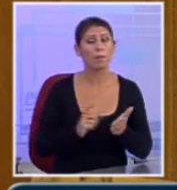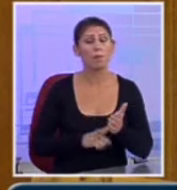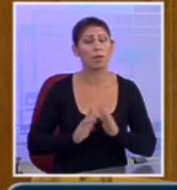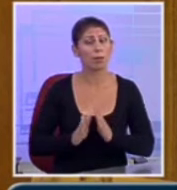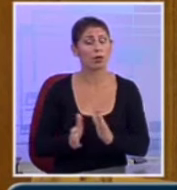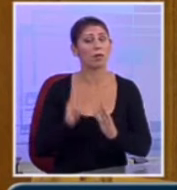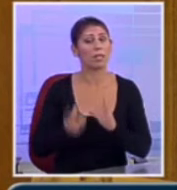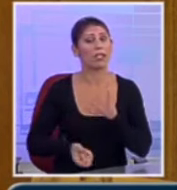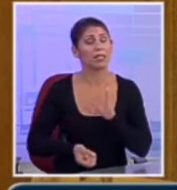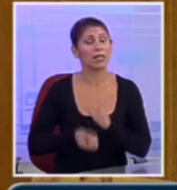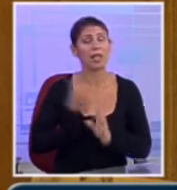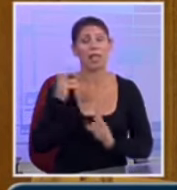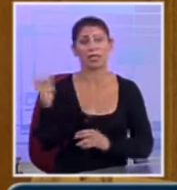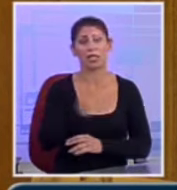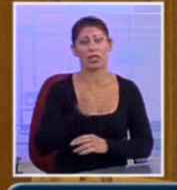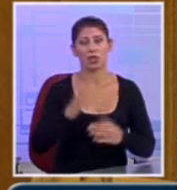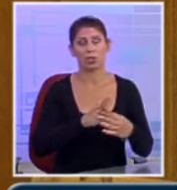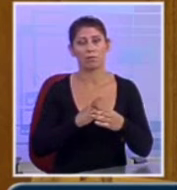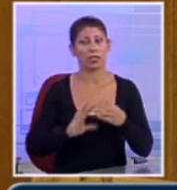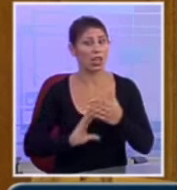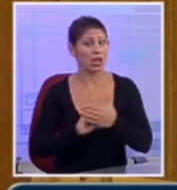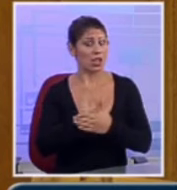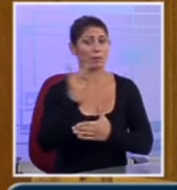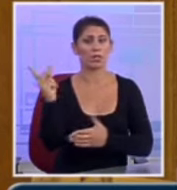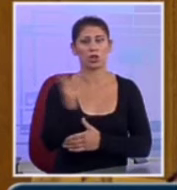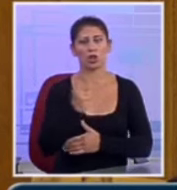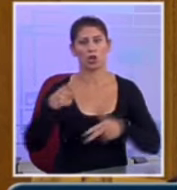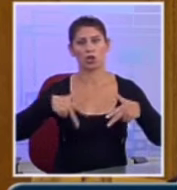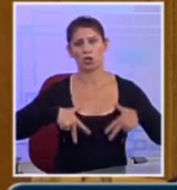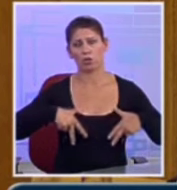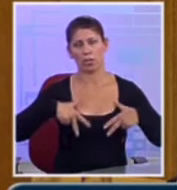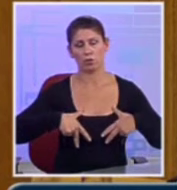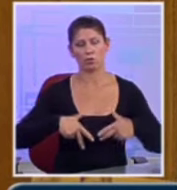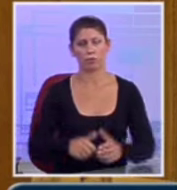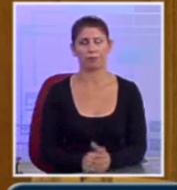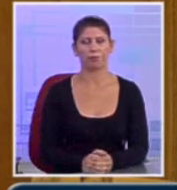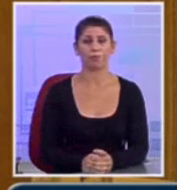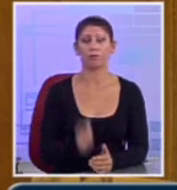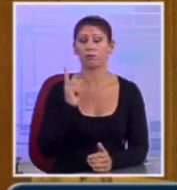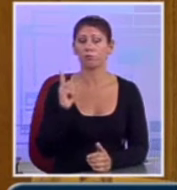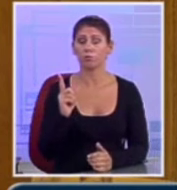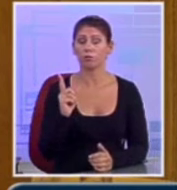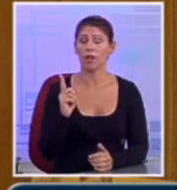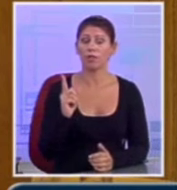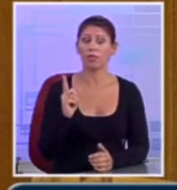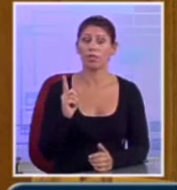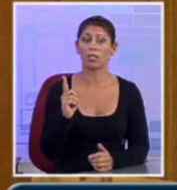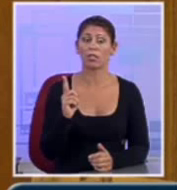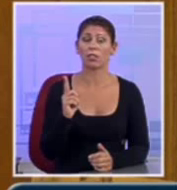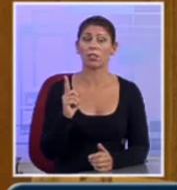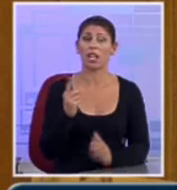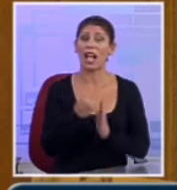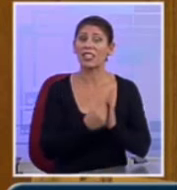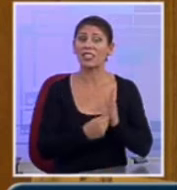πάμε σε μια νέα κοινωνική συμμαχία για την ανάπτυξη και το κοινωνικό κράτος. Από ένα